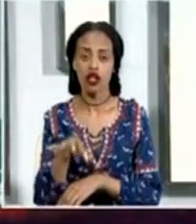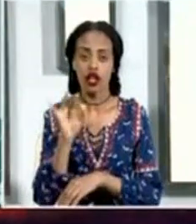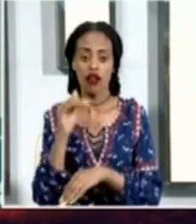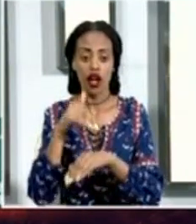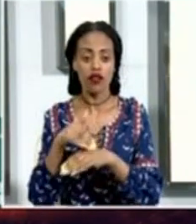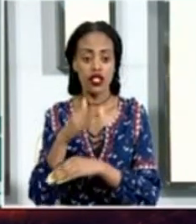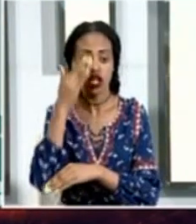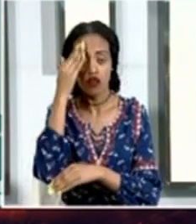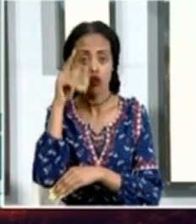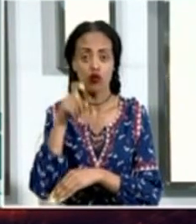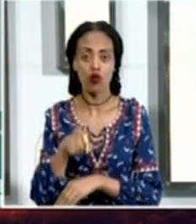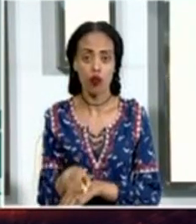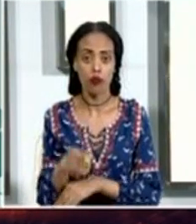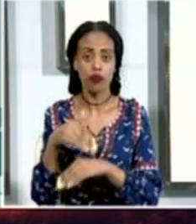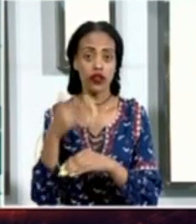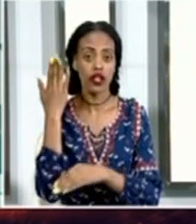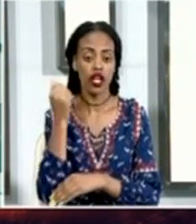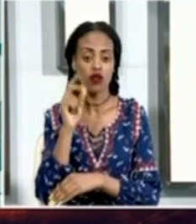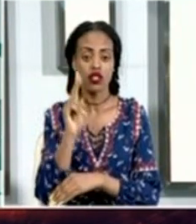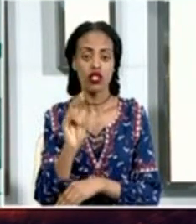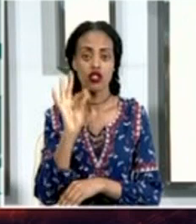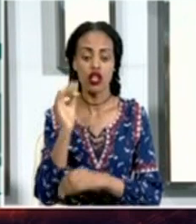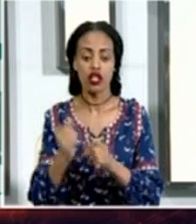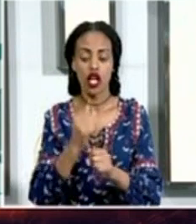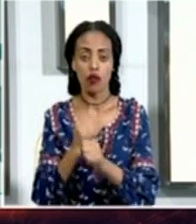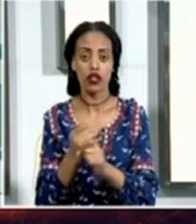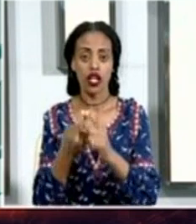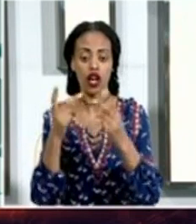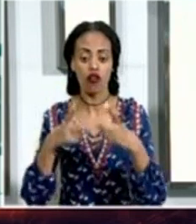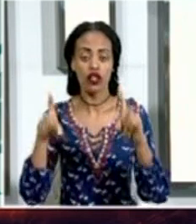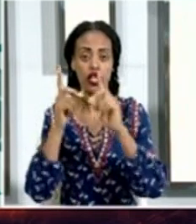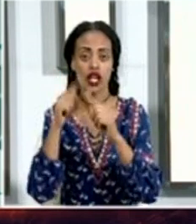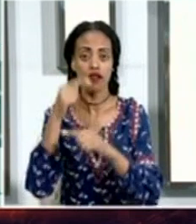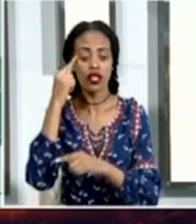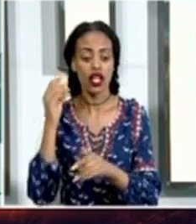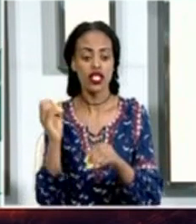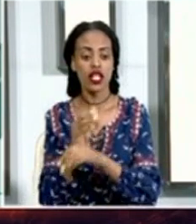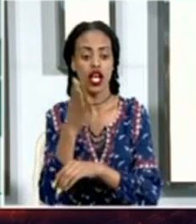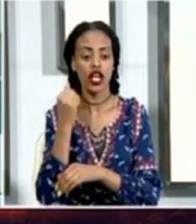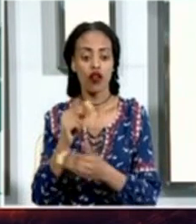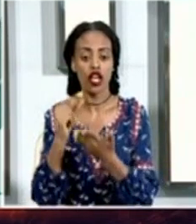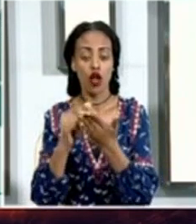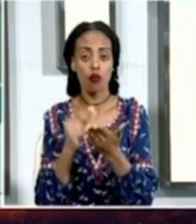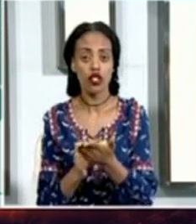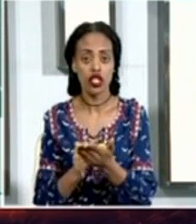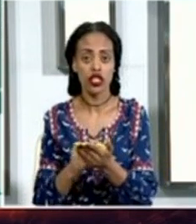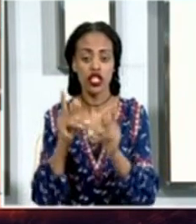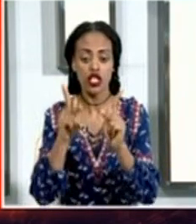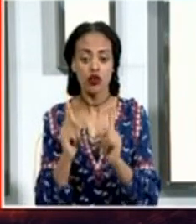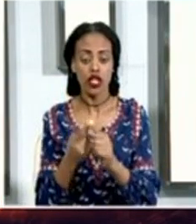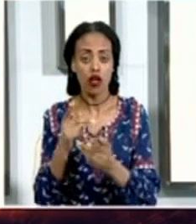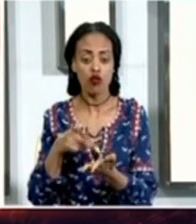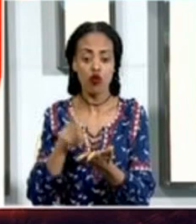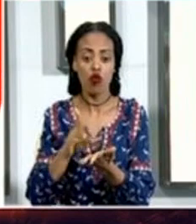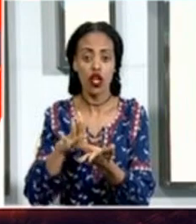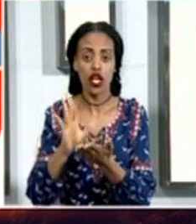ኣብዚ ክፍለጥ ዝግብኦም ኣብ ዝሓለፉ 29 ዓመታት ካብ ፌደራል ናብ ትግራይ ዝለኣኽ ዝነበረ ናይ ቤጀት ድጎማ ህዝቢ ካብ ዝኸፍሎ